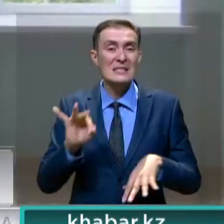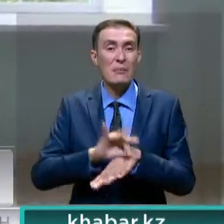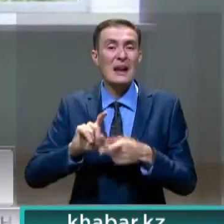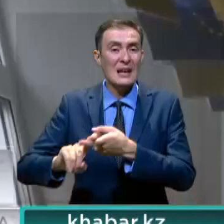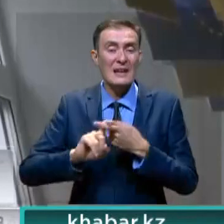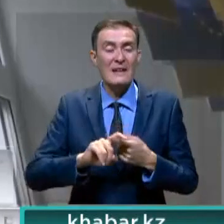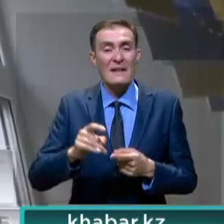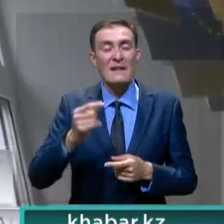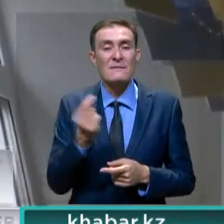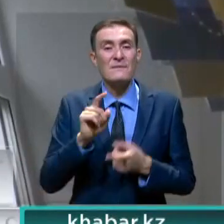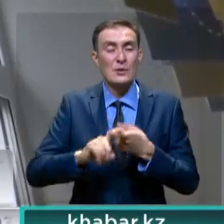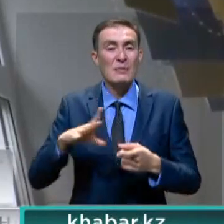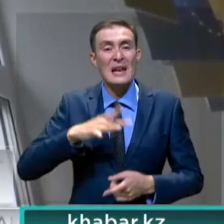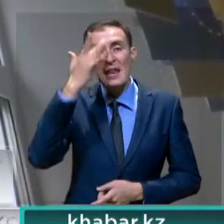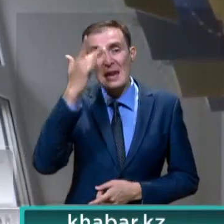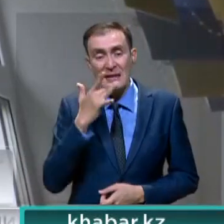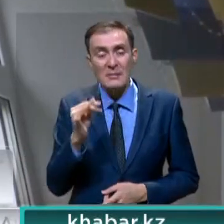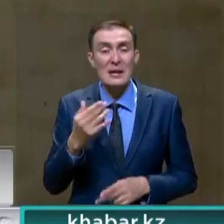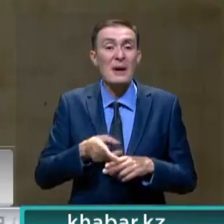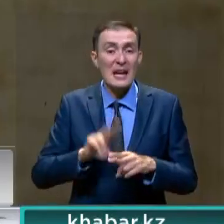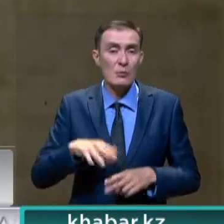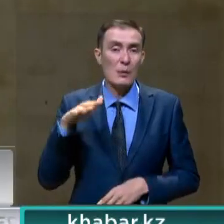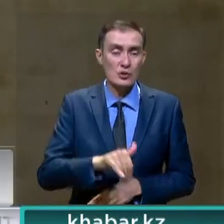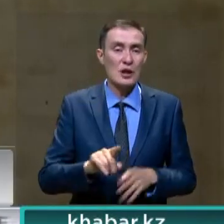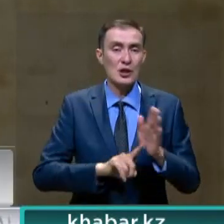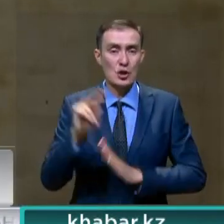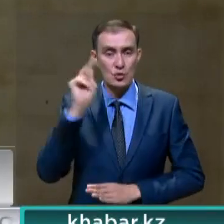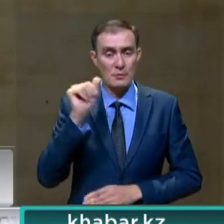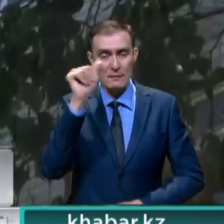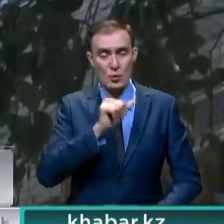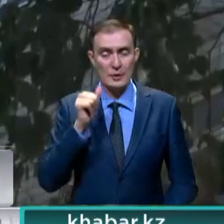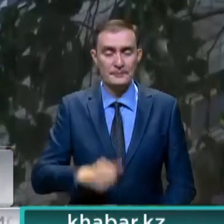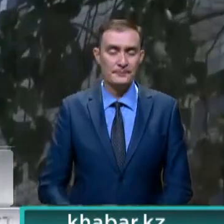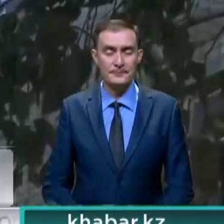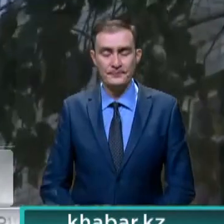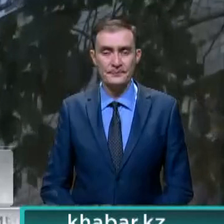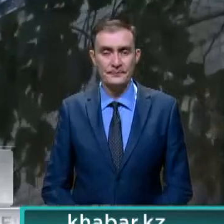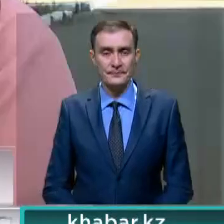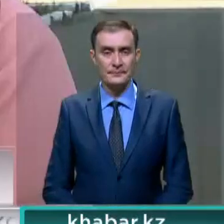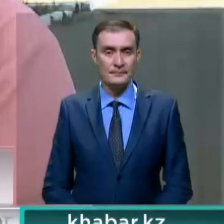заболели коронавирусом еще летом и из-за этого пропустили начало учебного года.